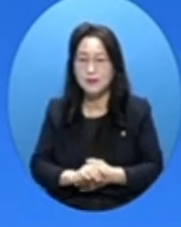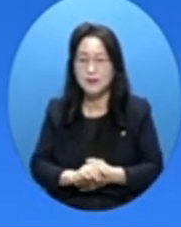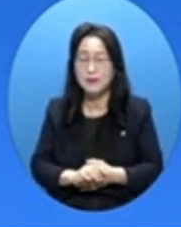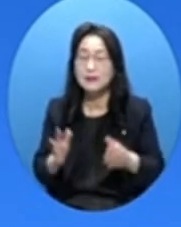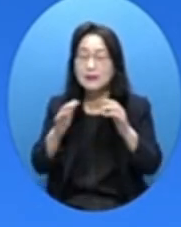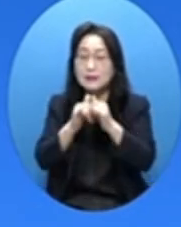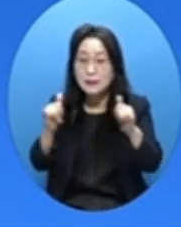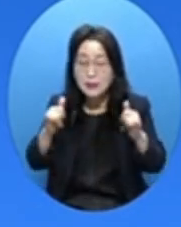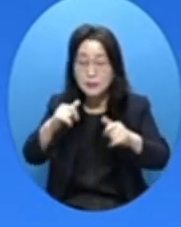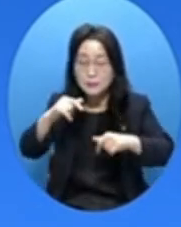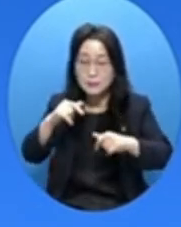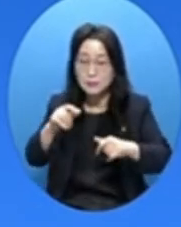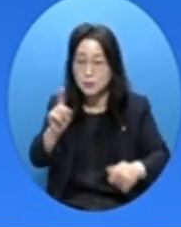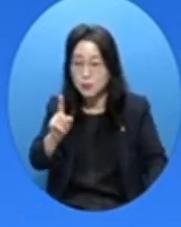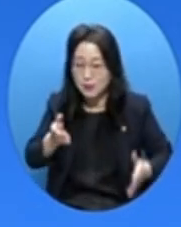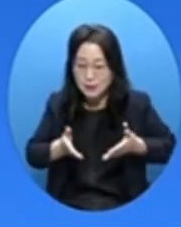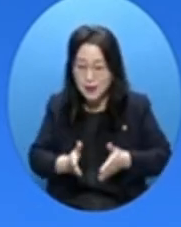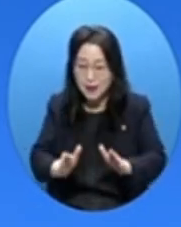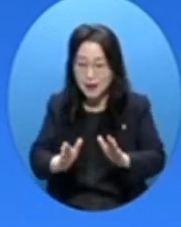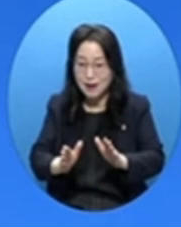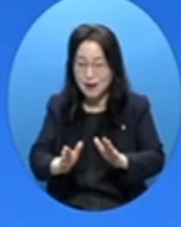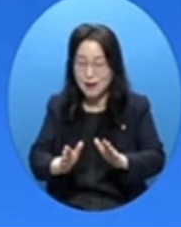산업들은 수소가 있지만